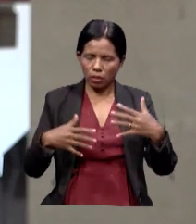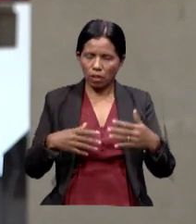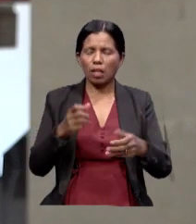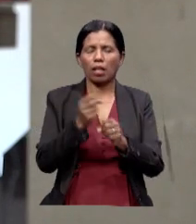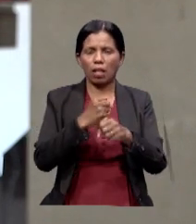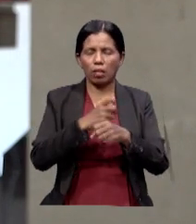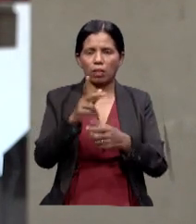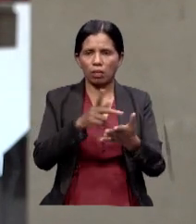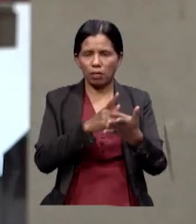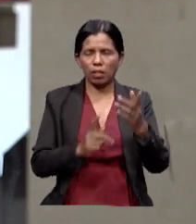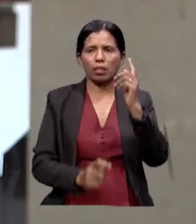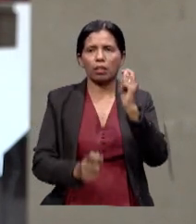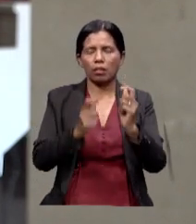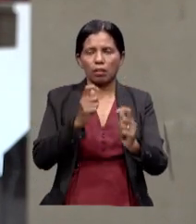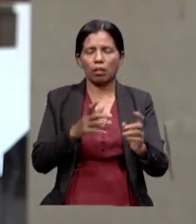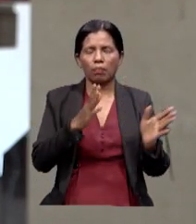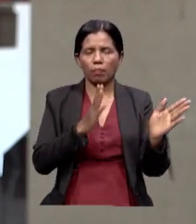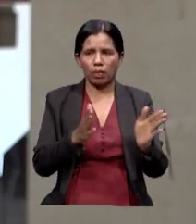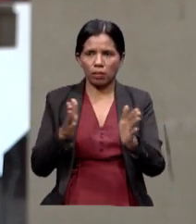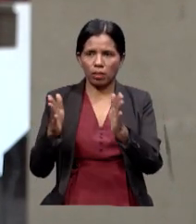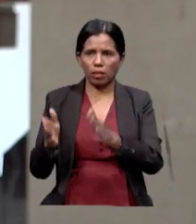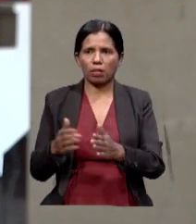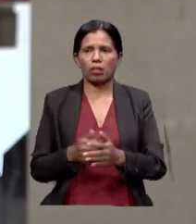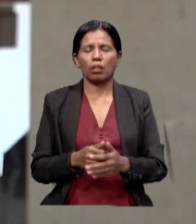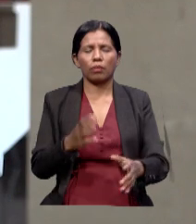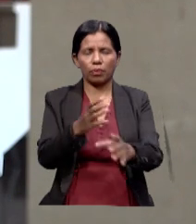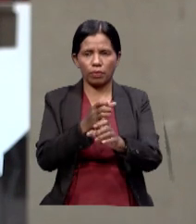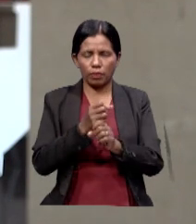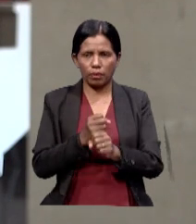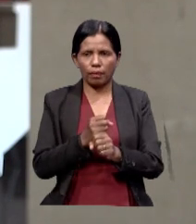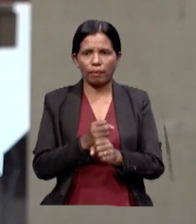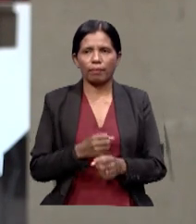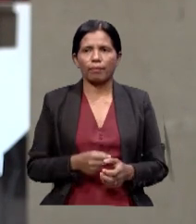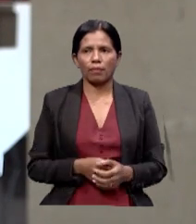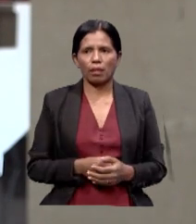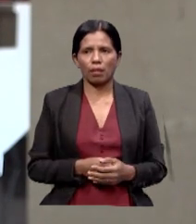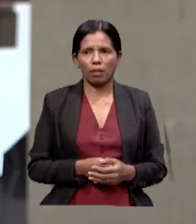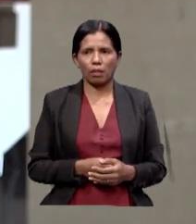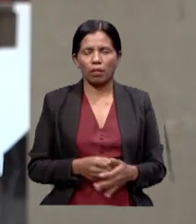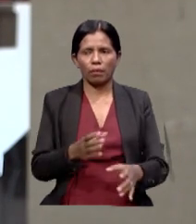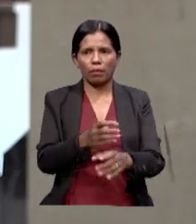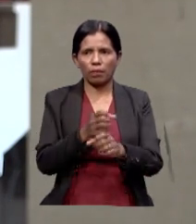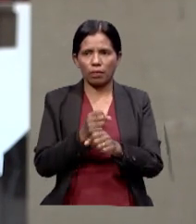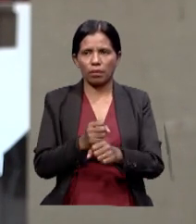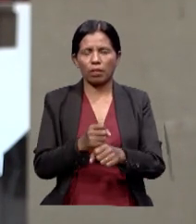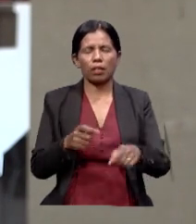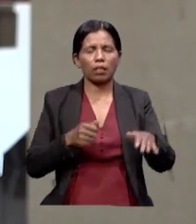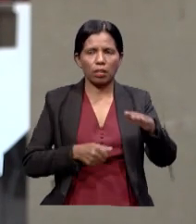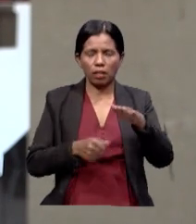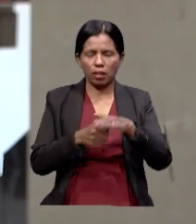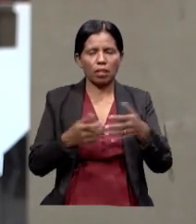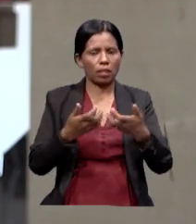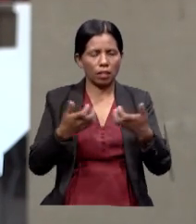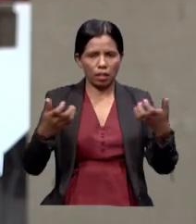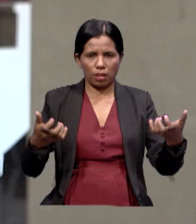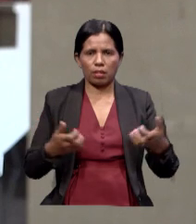tribunal la bele dia kata oh proseso beba apreensaun ga ma sei recolha ida nemo ilegal. Ne keta,